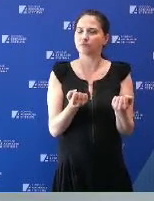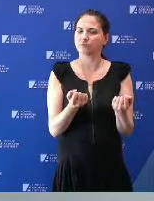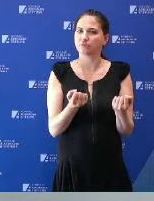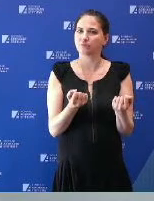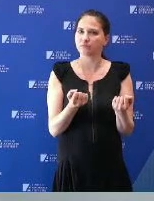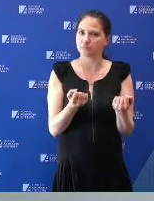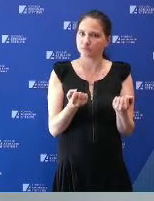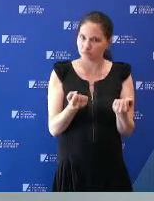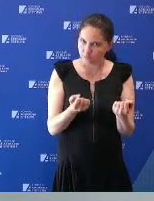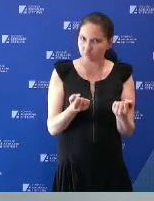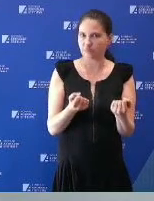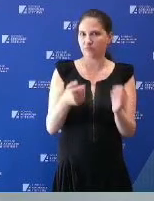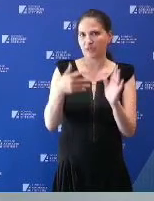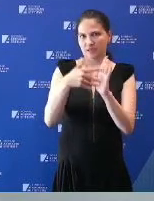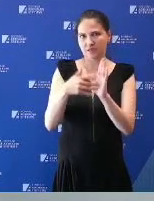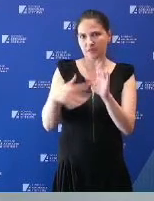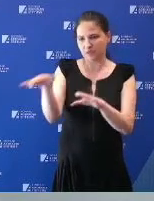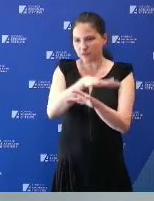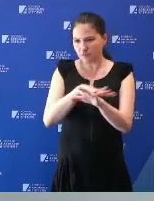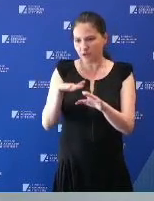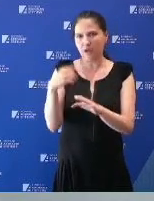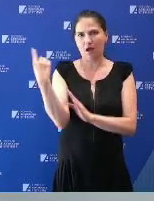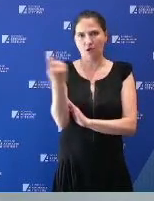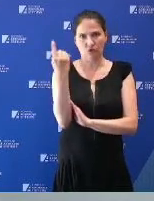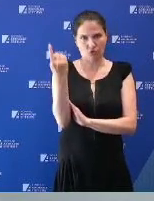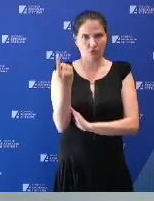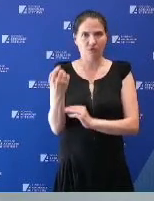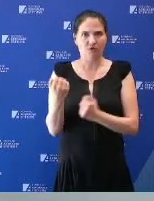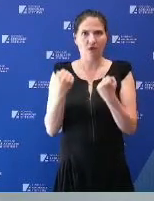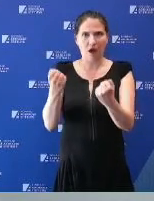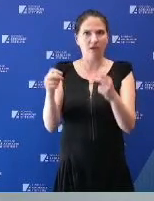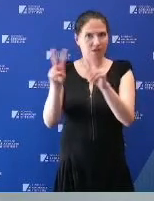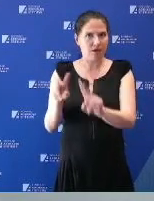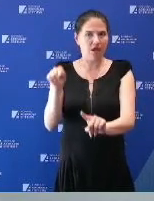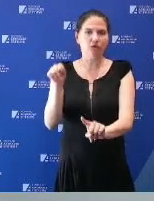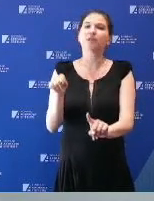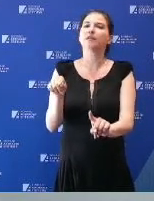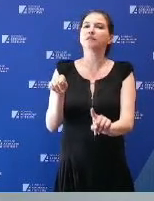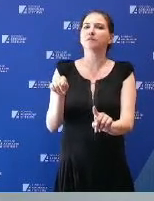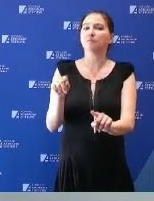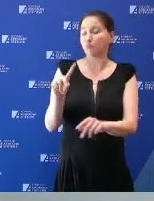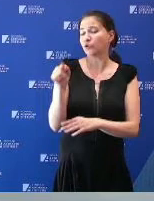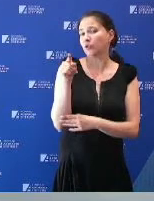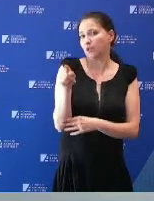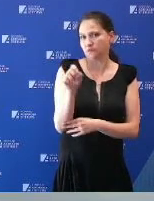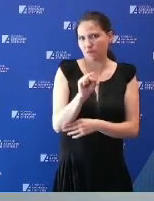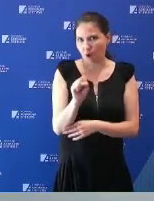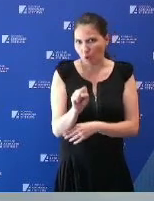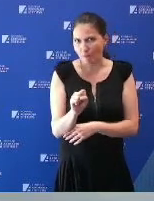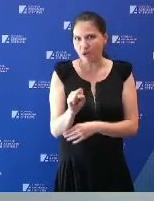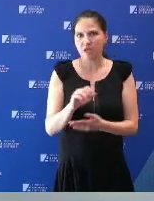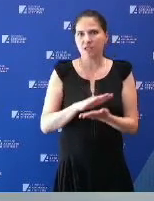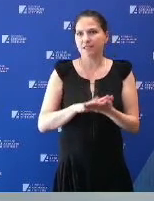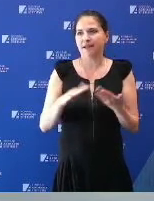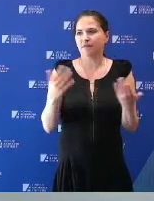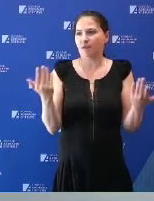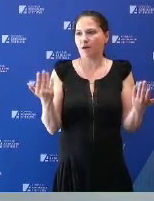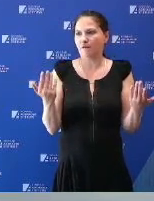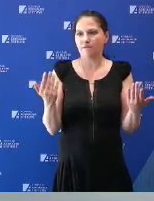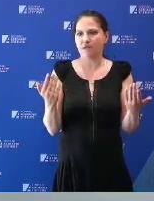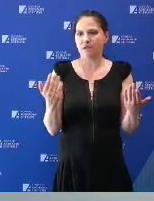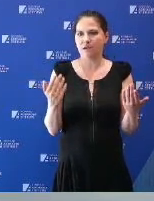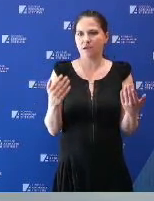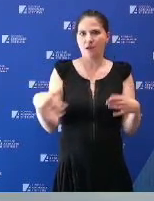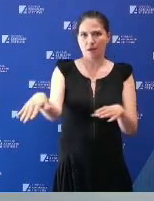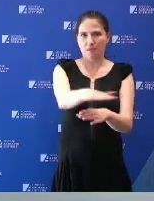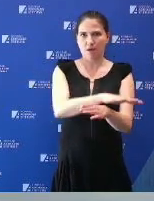in das Testfeld Autonomes Fahren in Karlsruhe und das ist eine Besonderheit, denn es handelt sich nicht um ein abgesperrtes Gebiet, eine